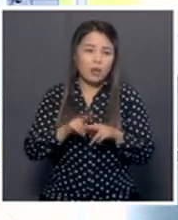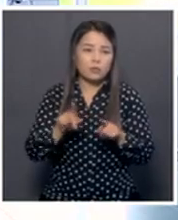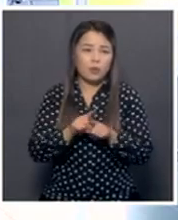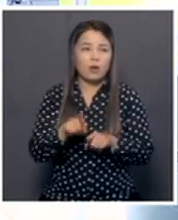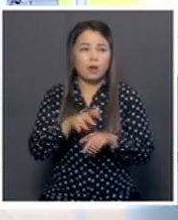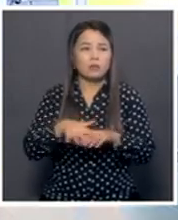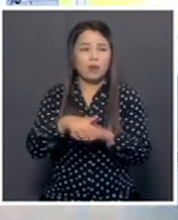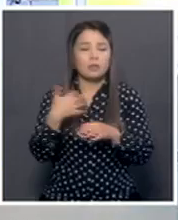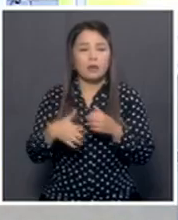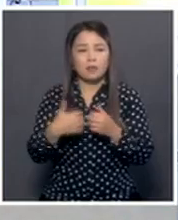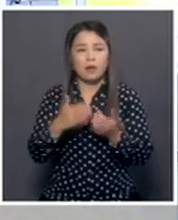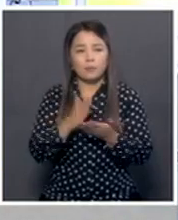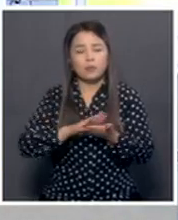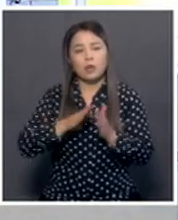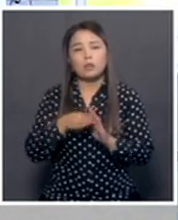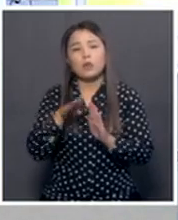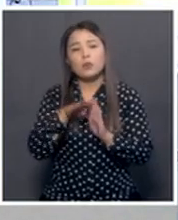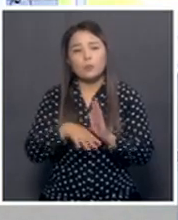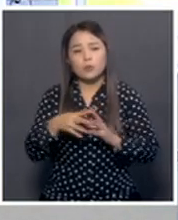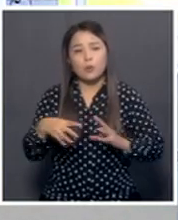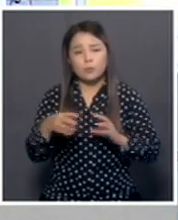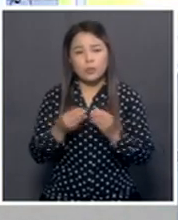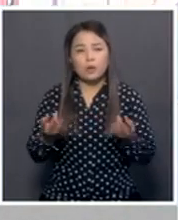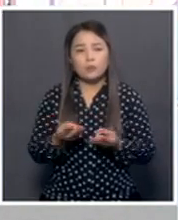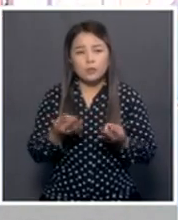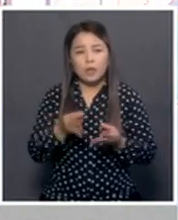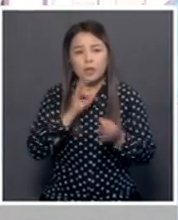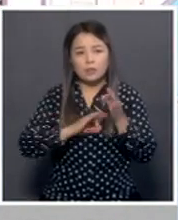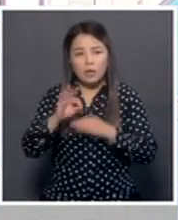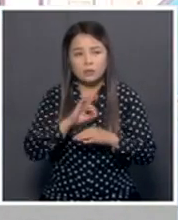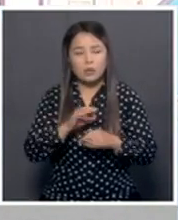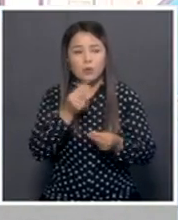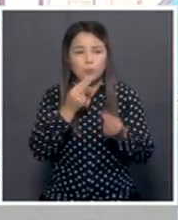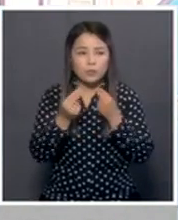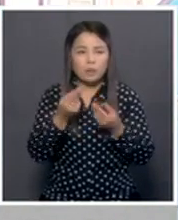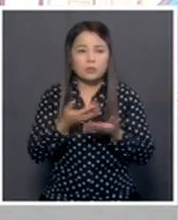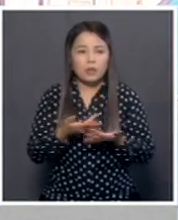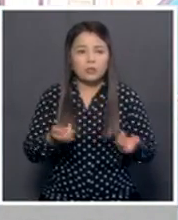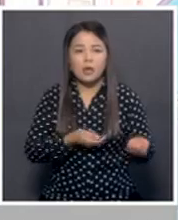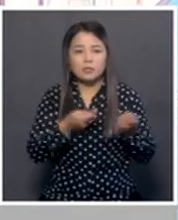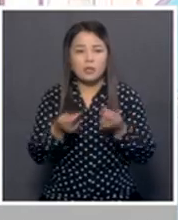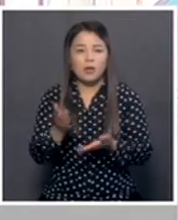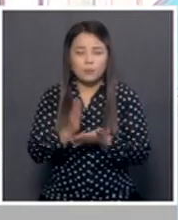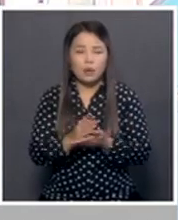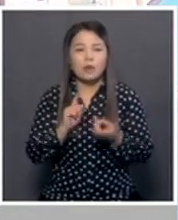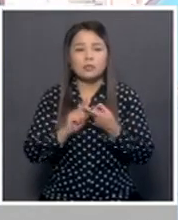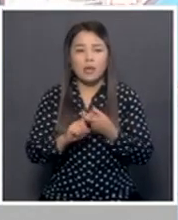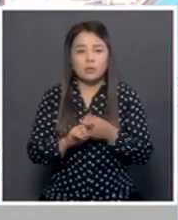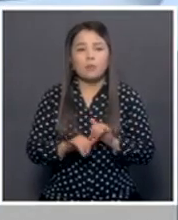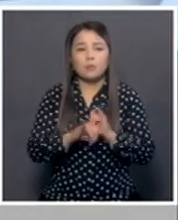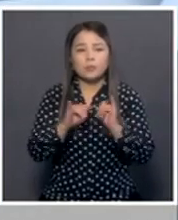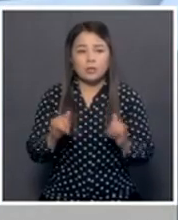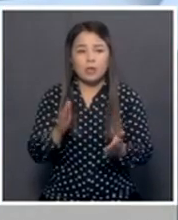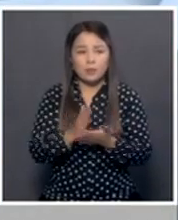арасында жүр. Жағдайы төмен отбасыларға, мұқтаж жандарға дәрі-дәрмек, азық-түлік жеткізіп келеді. Жалпы эпидемия басталғалы